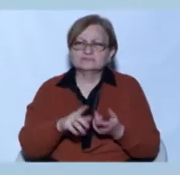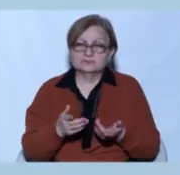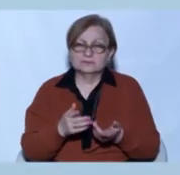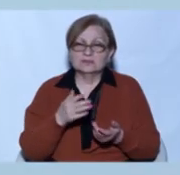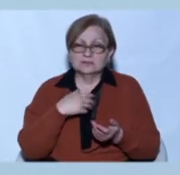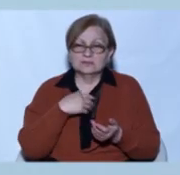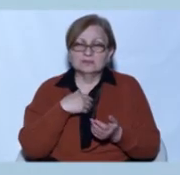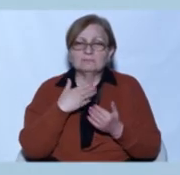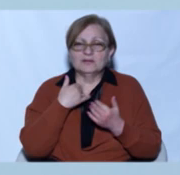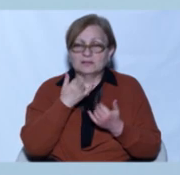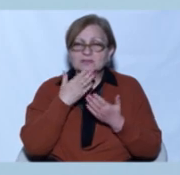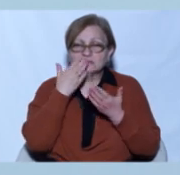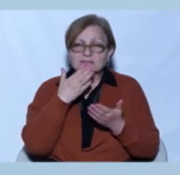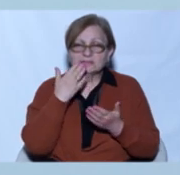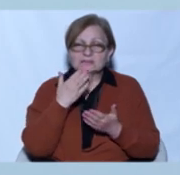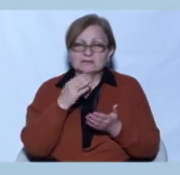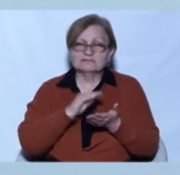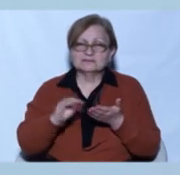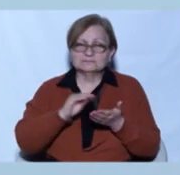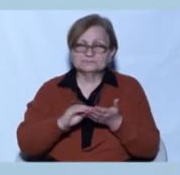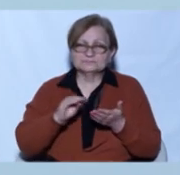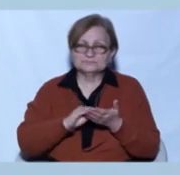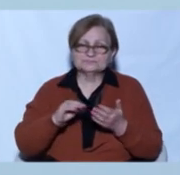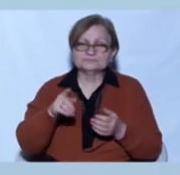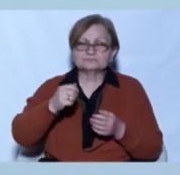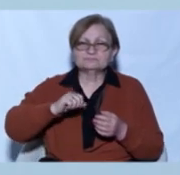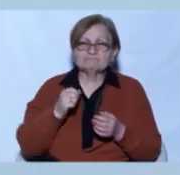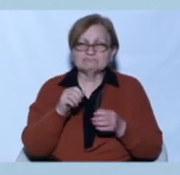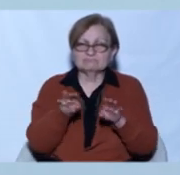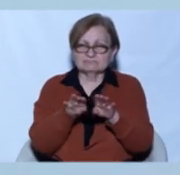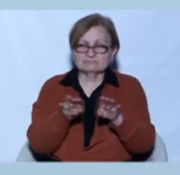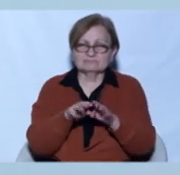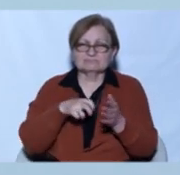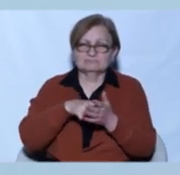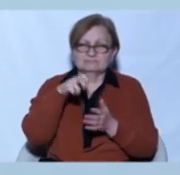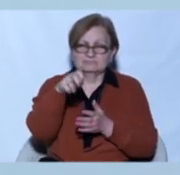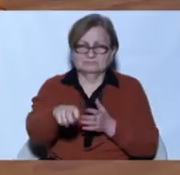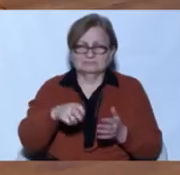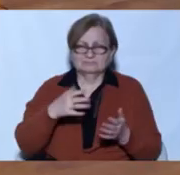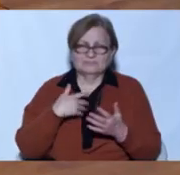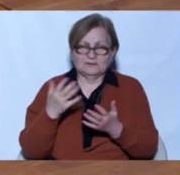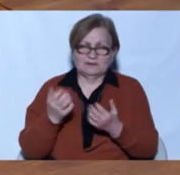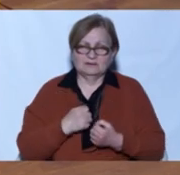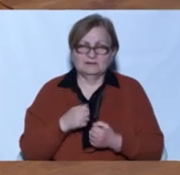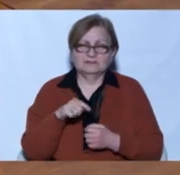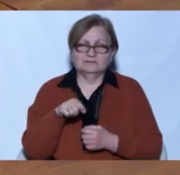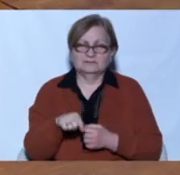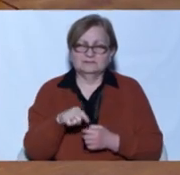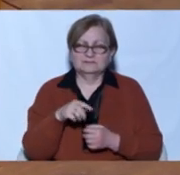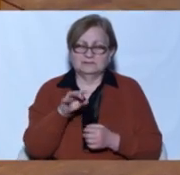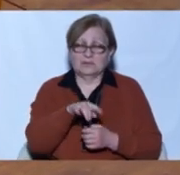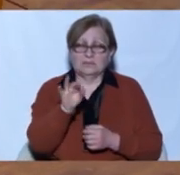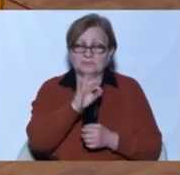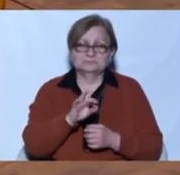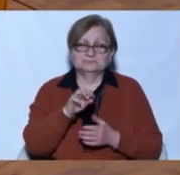თქვენი თანატოლის, თეჯი გაფრინდაშვილის წერილი, რომელიც მივიღეთ ამასთან